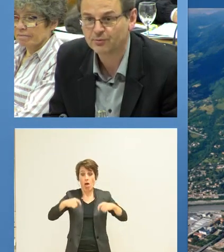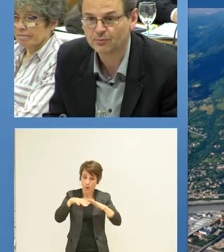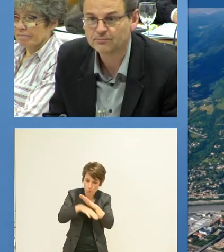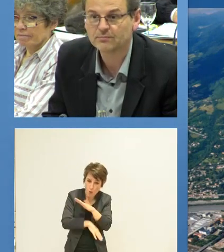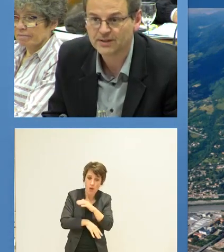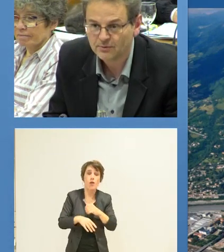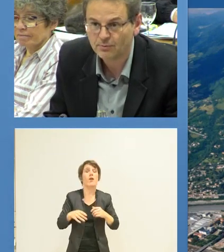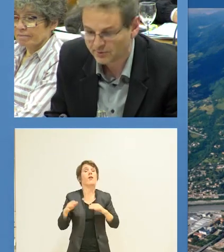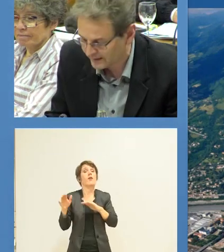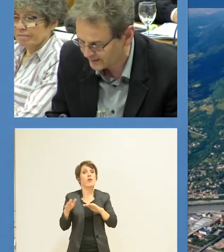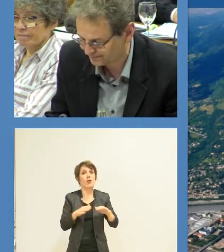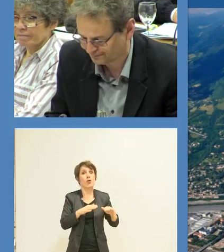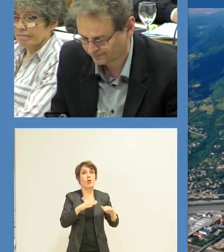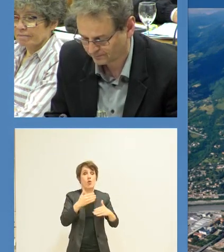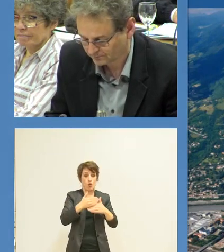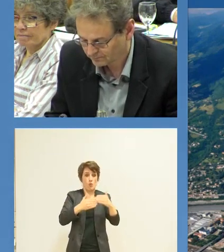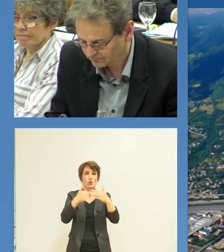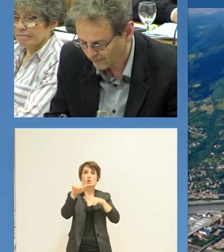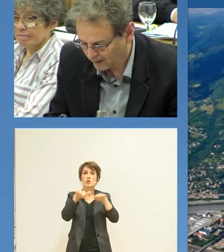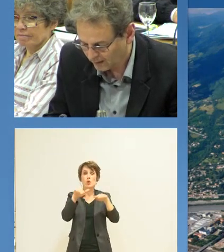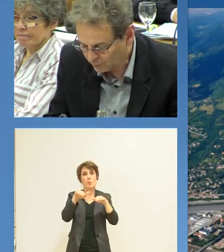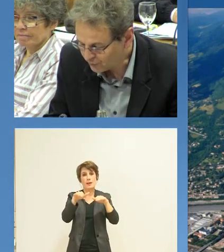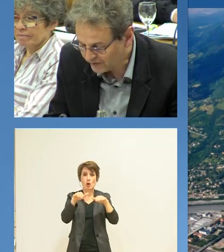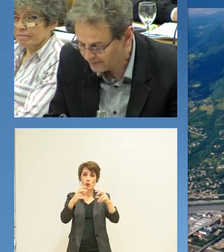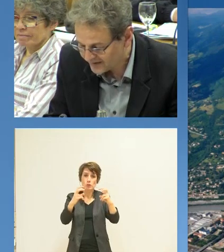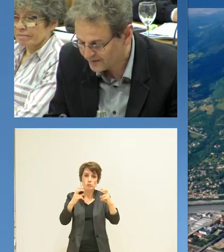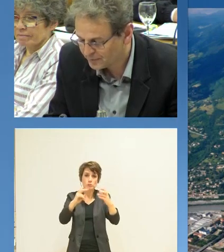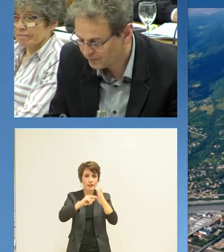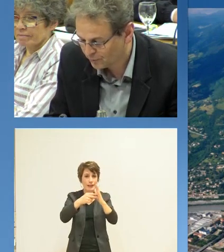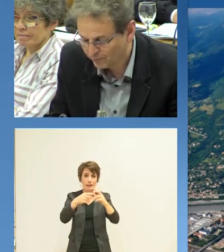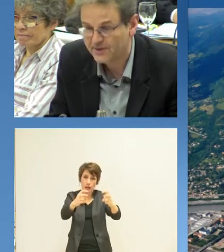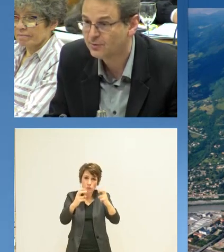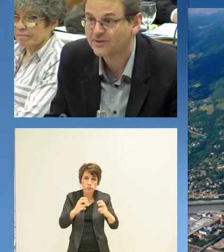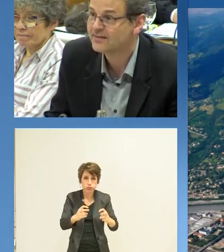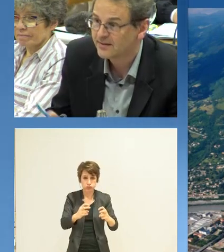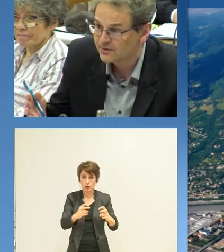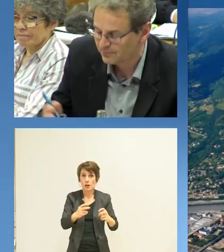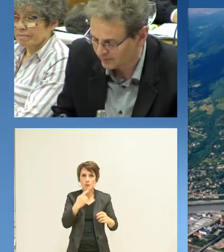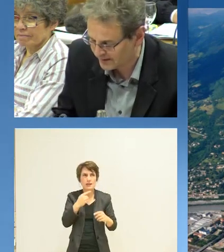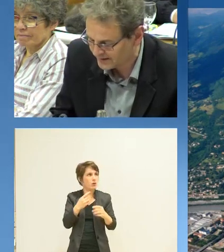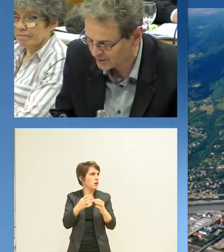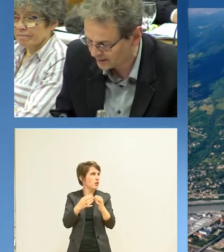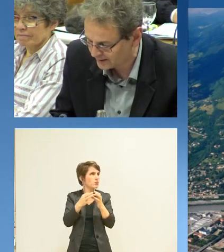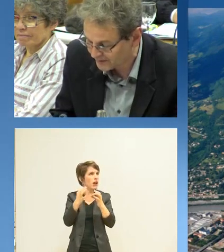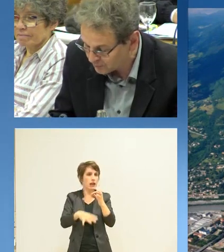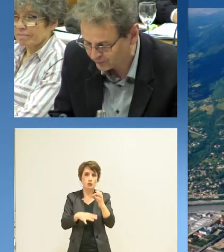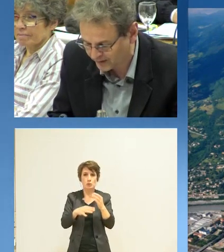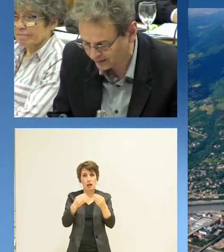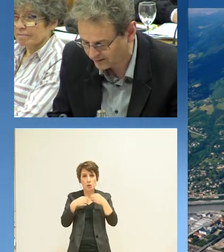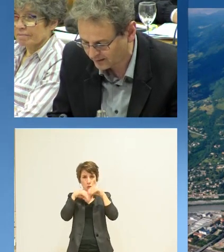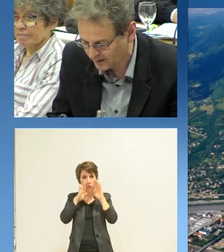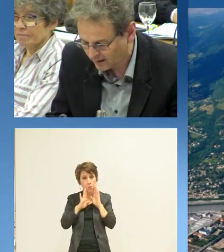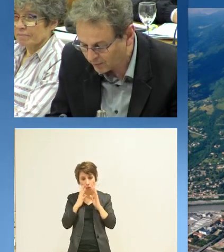conception dite low tech tout ceci n'est pas synonyme de repli de tristesse comme on l'a dit déjà bien au